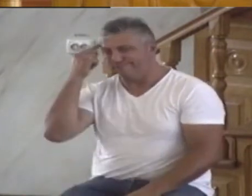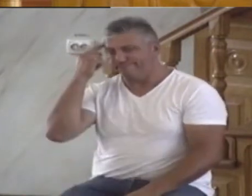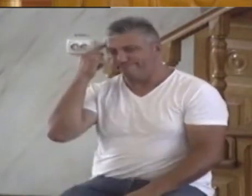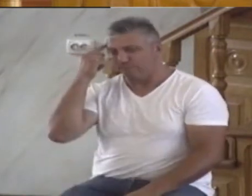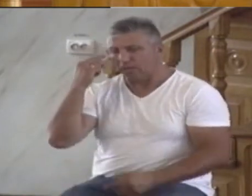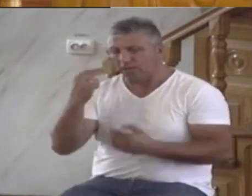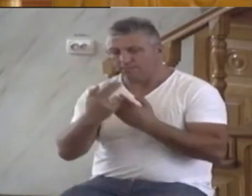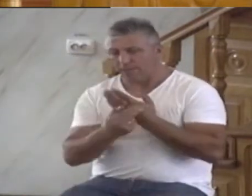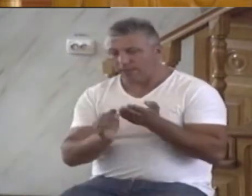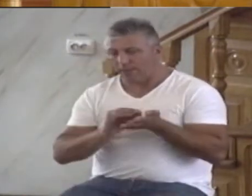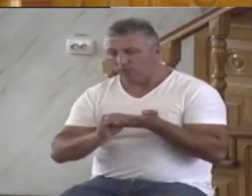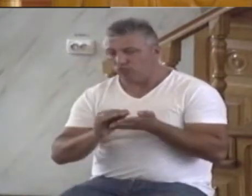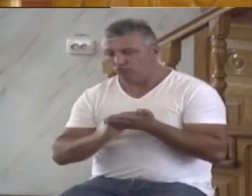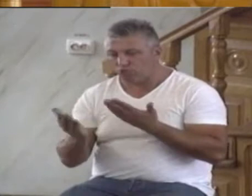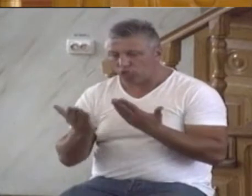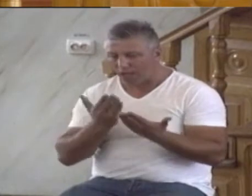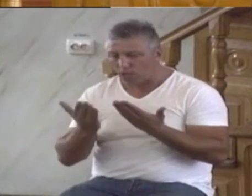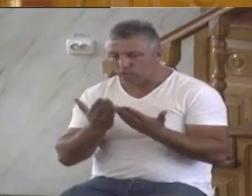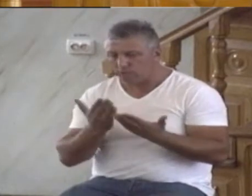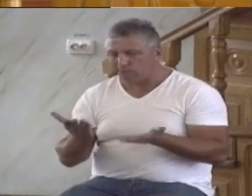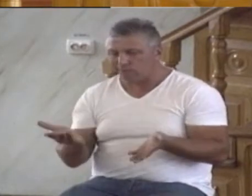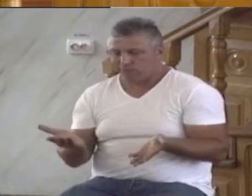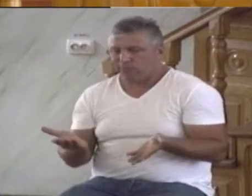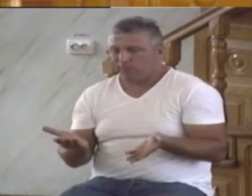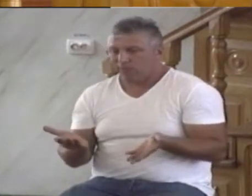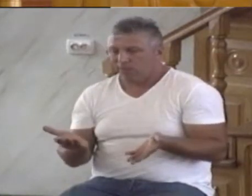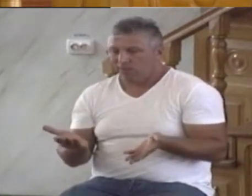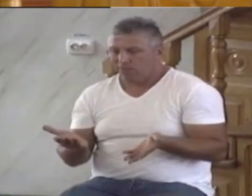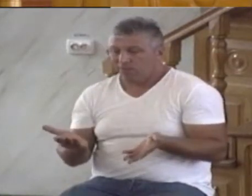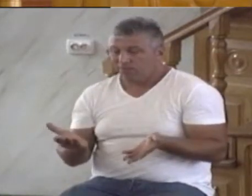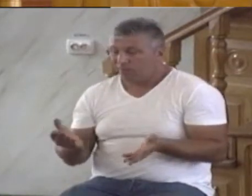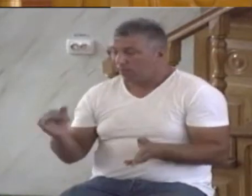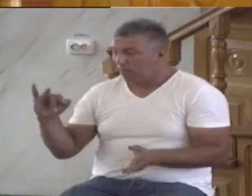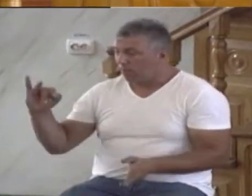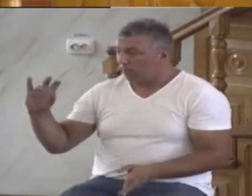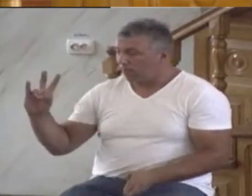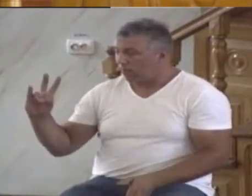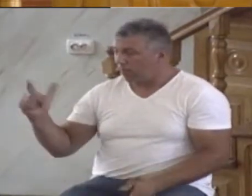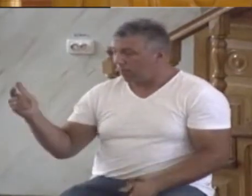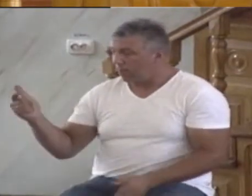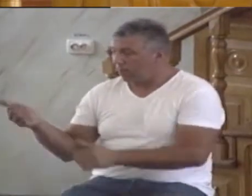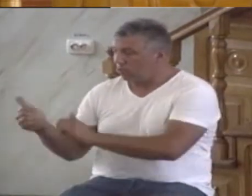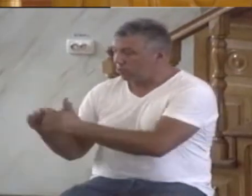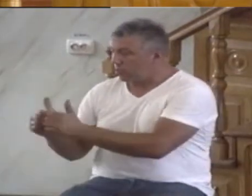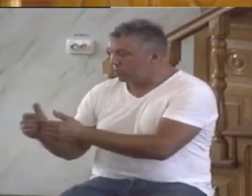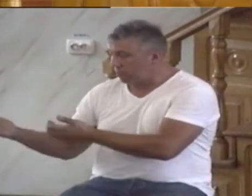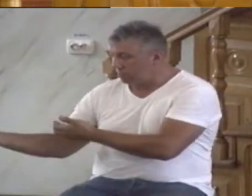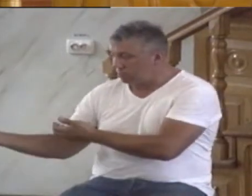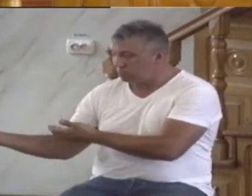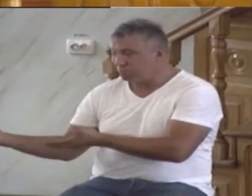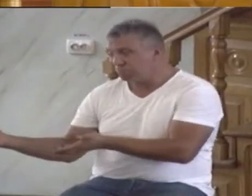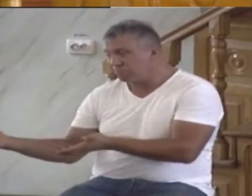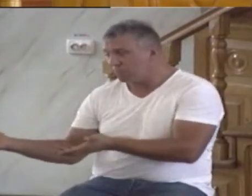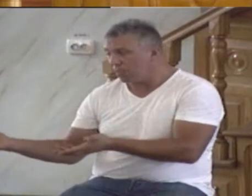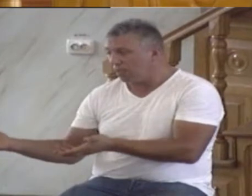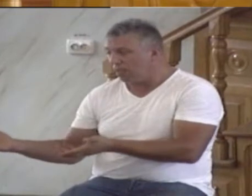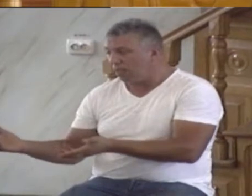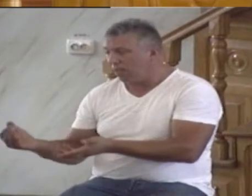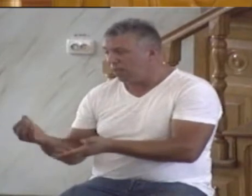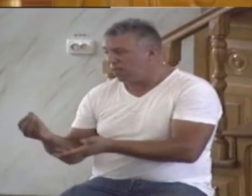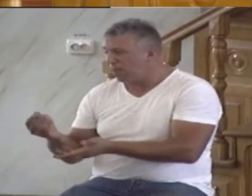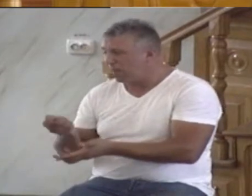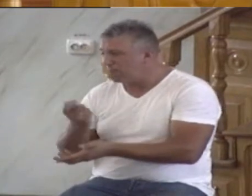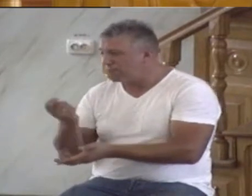этому человеку. Все же это весьма яркая личность,